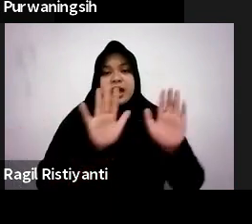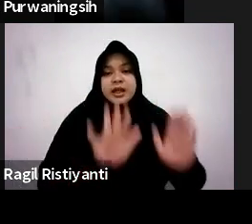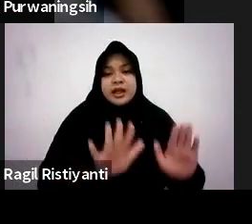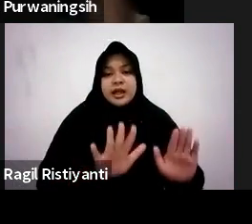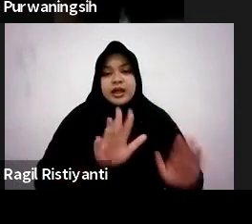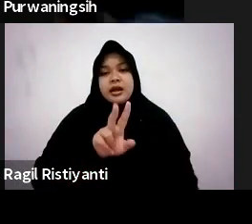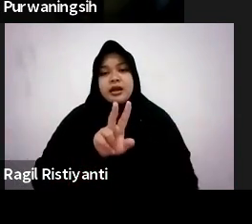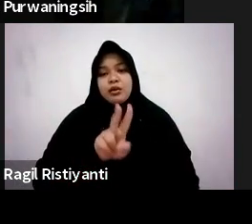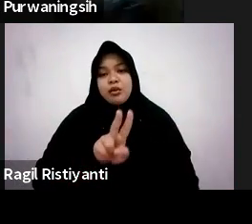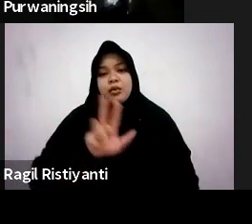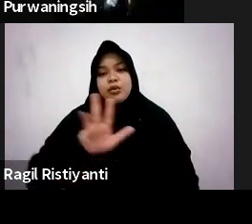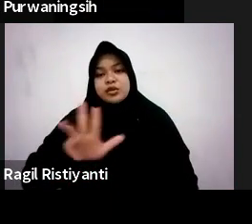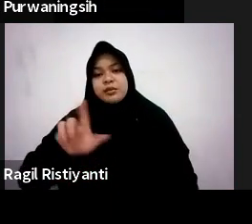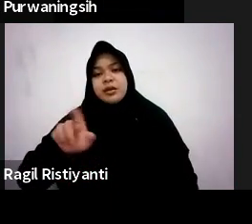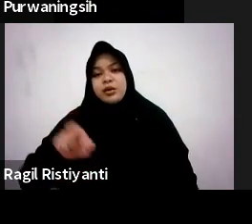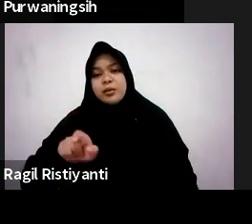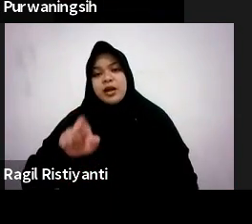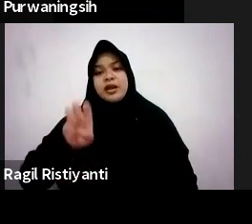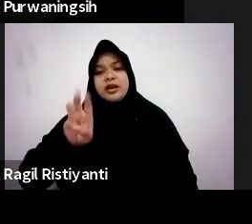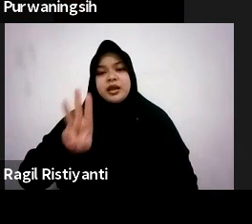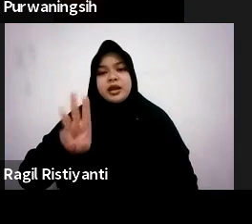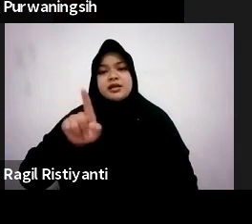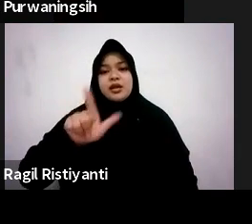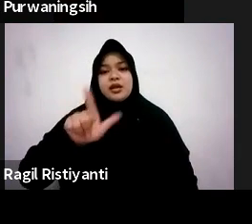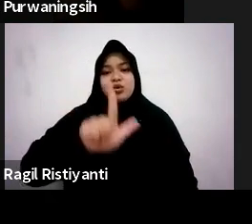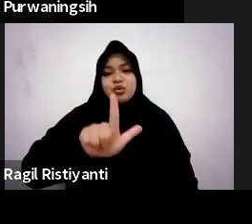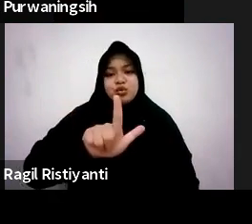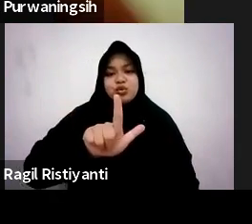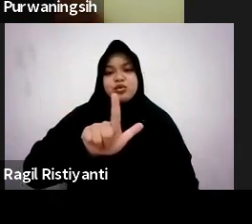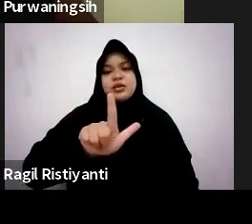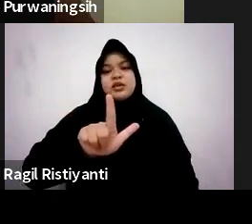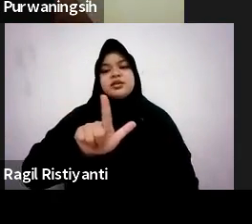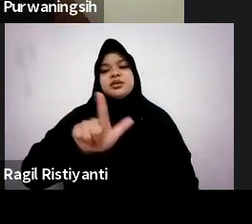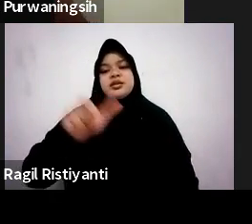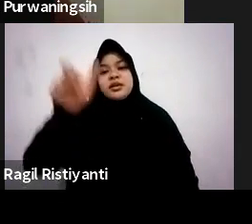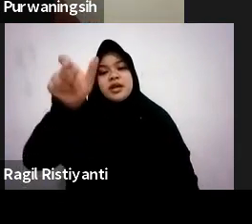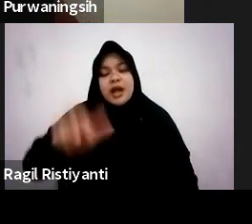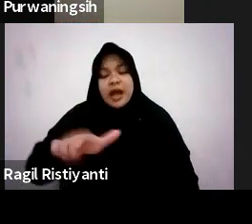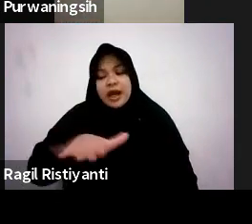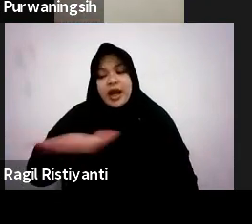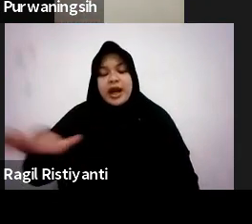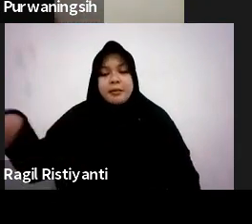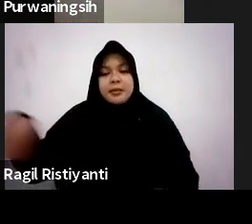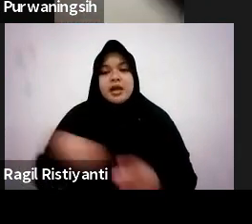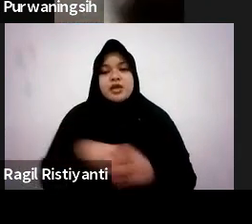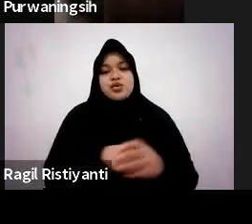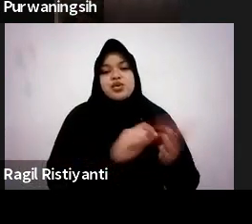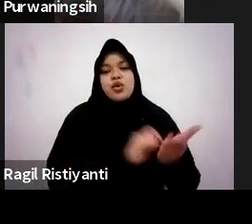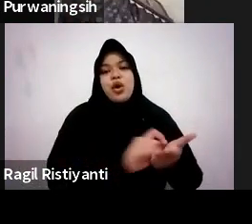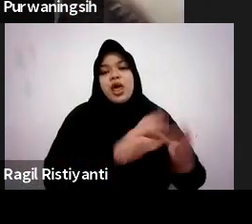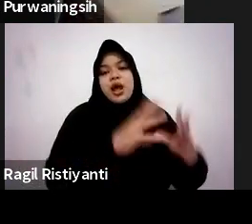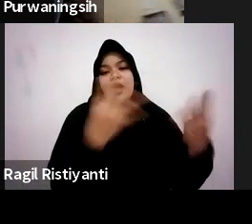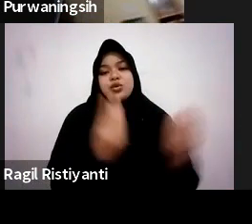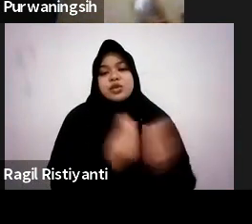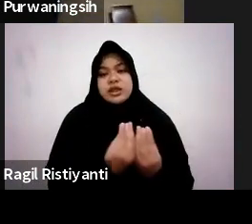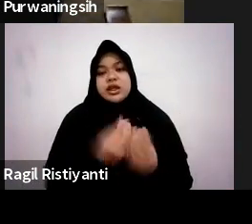9030 317 yang di sekolah inklusi tidak terhadap ini bukan dalam datang dari